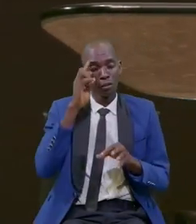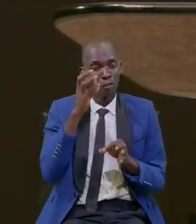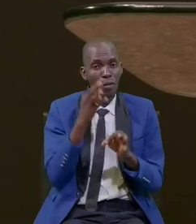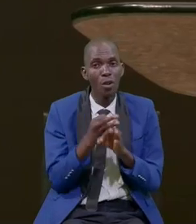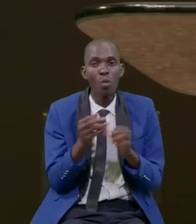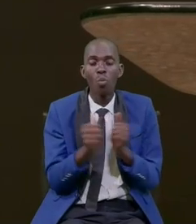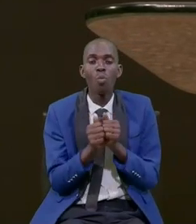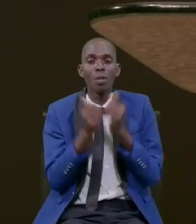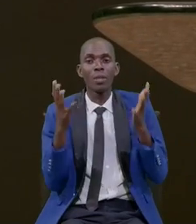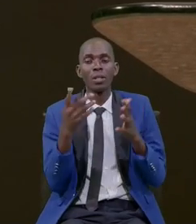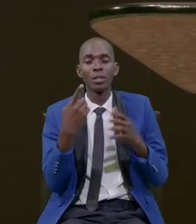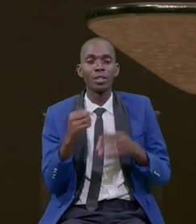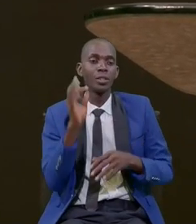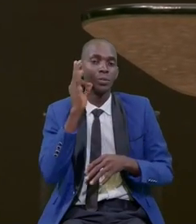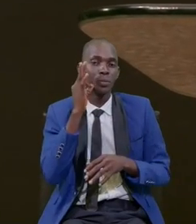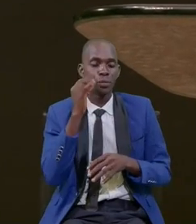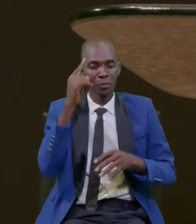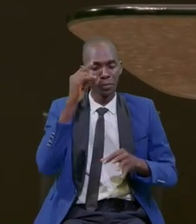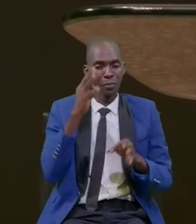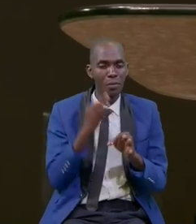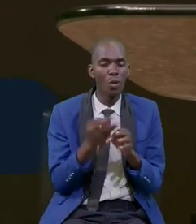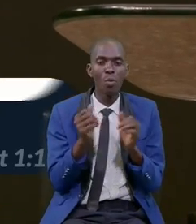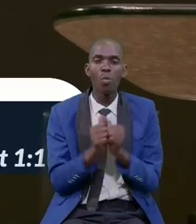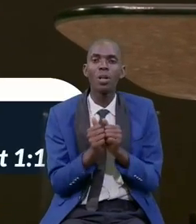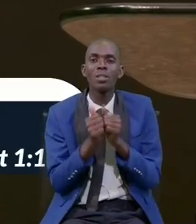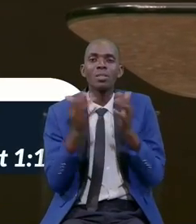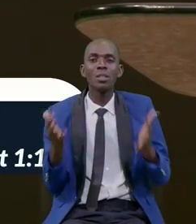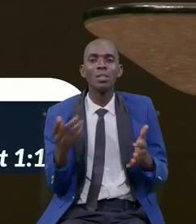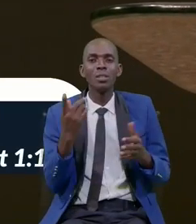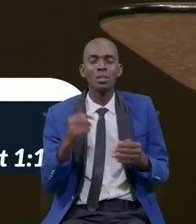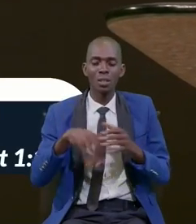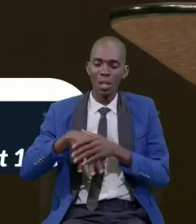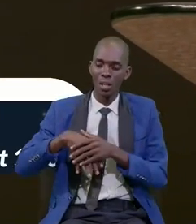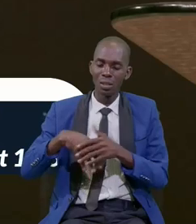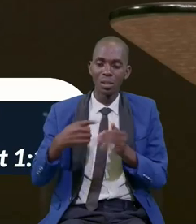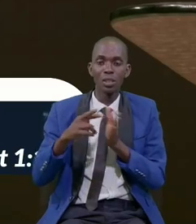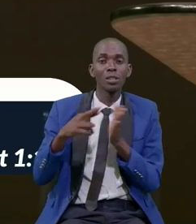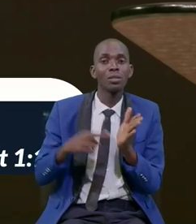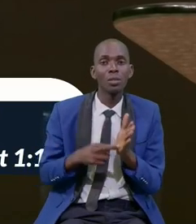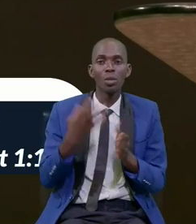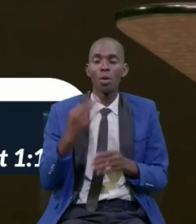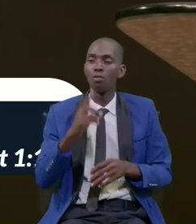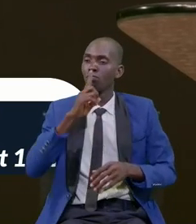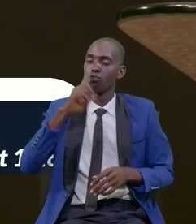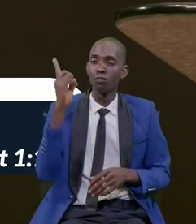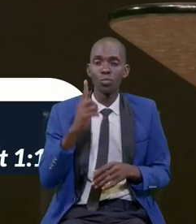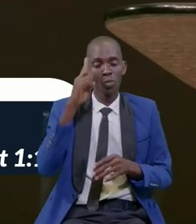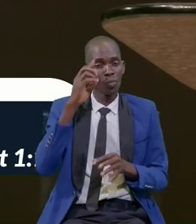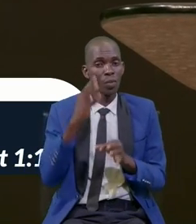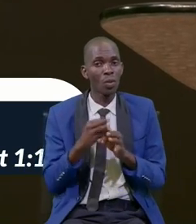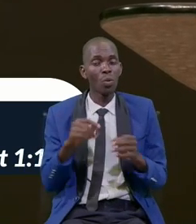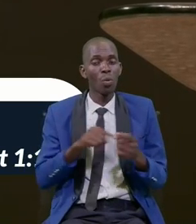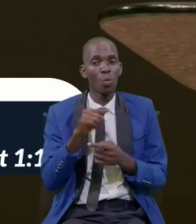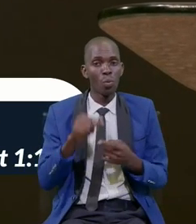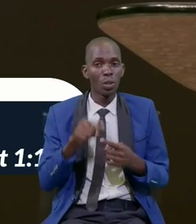foi sans les fruits, la foi sans le résultat de